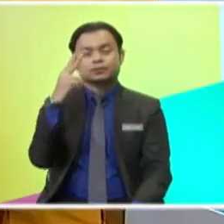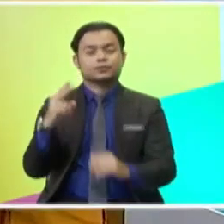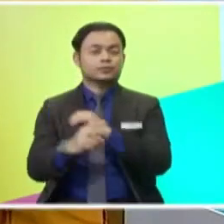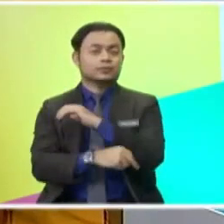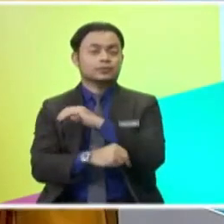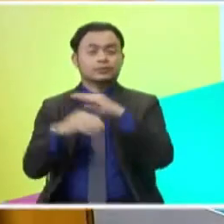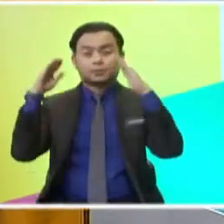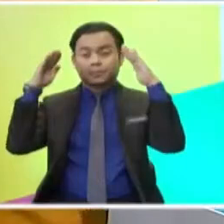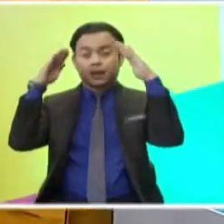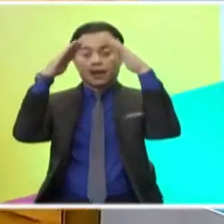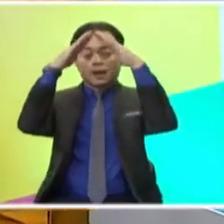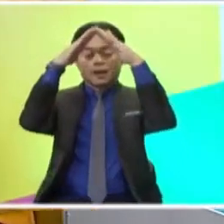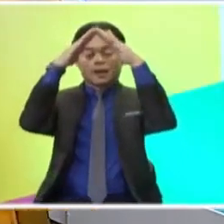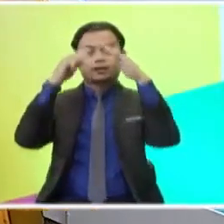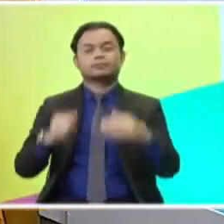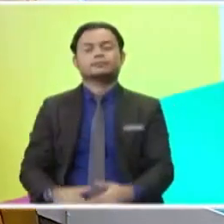Pahang.